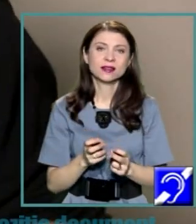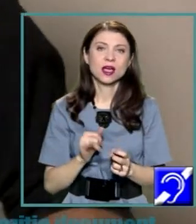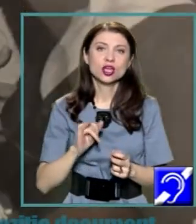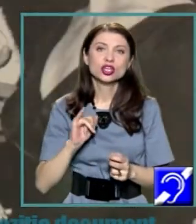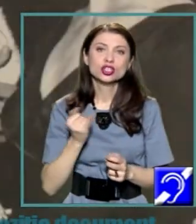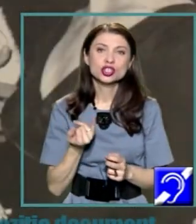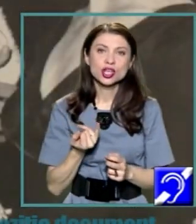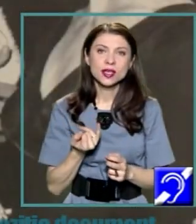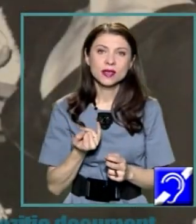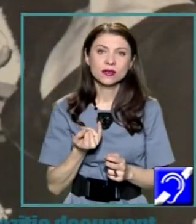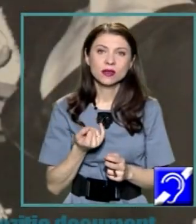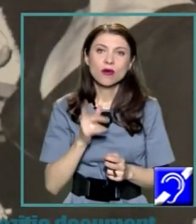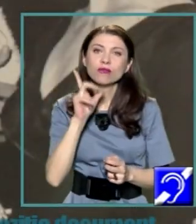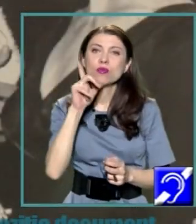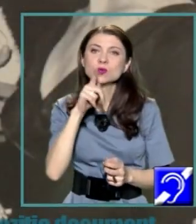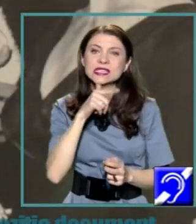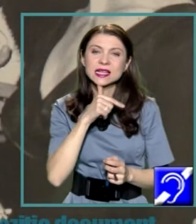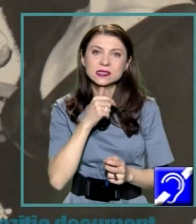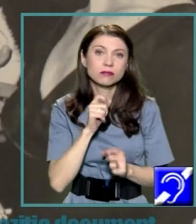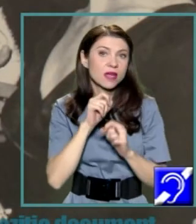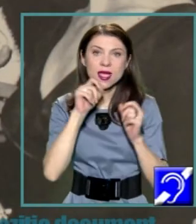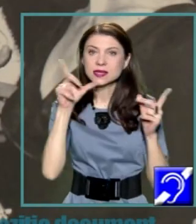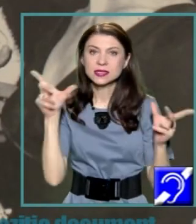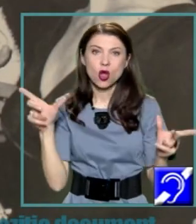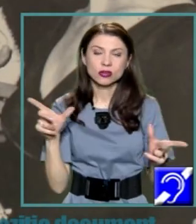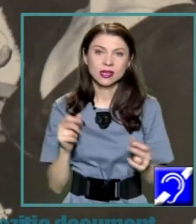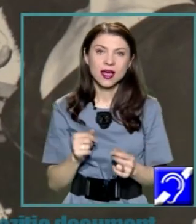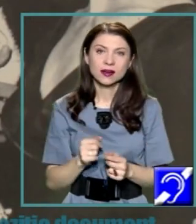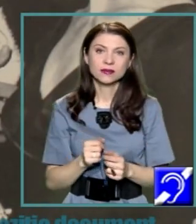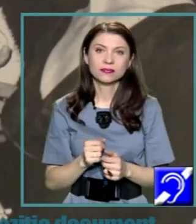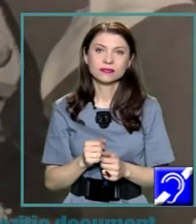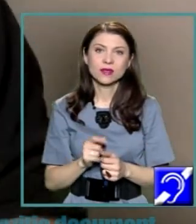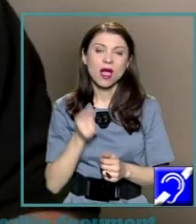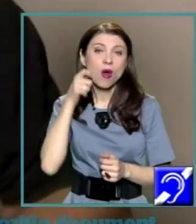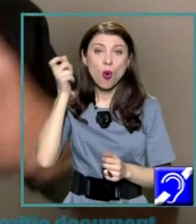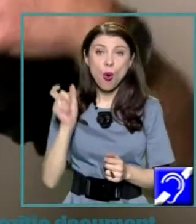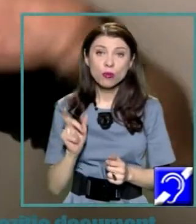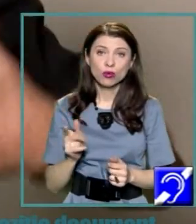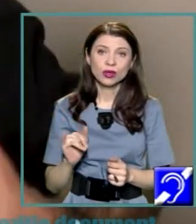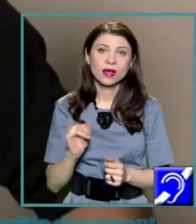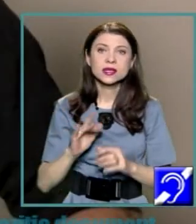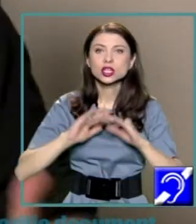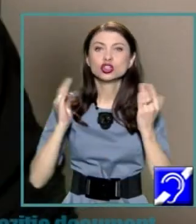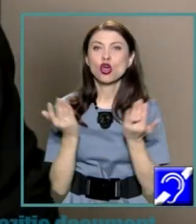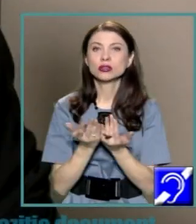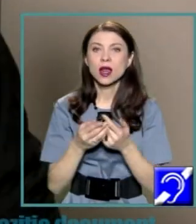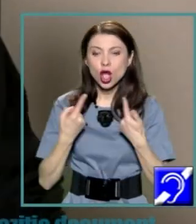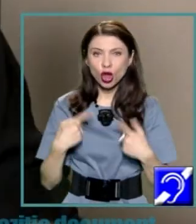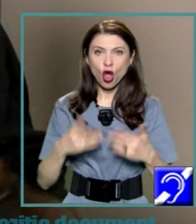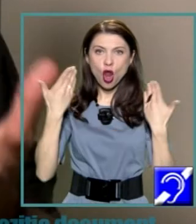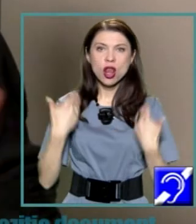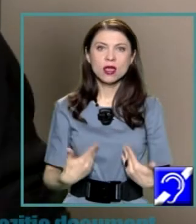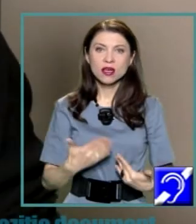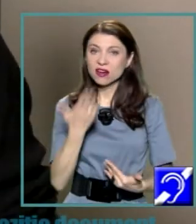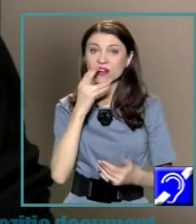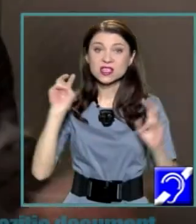în același timp, acea frumusețe extraordinară a omului care este total gol în fața publicului,